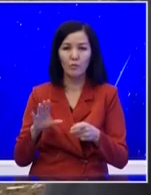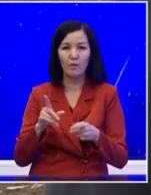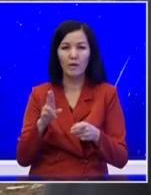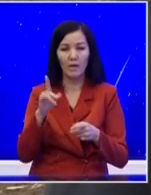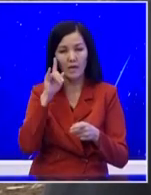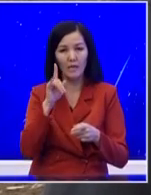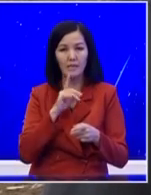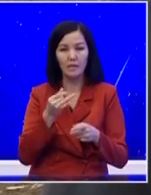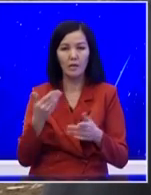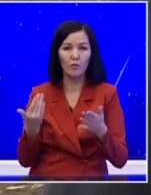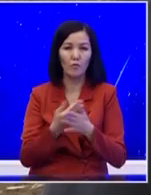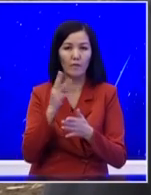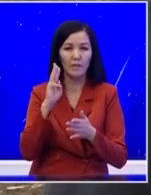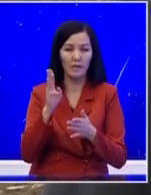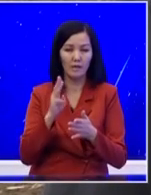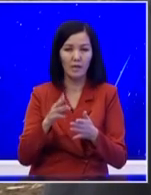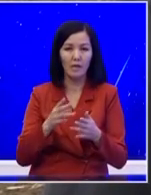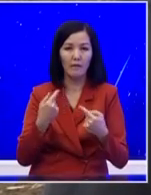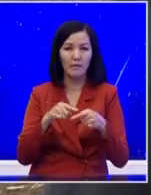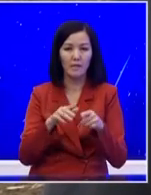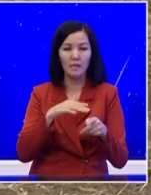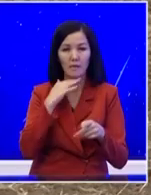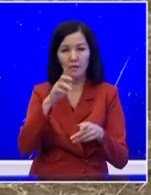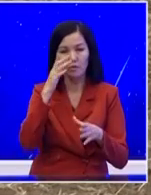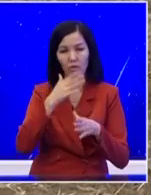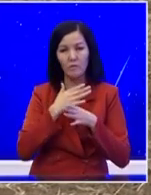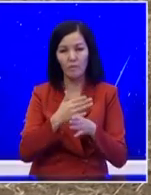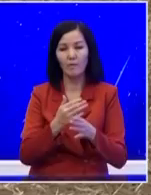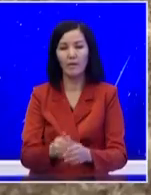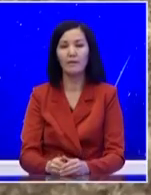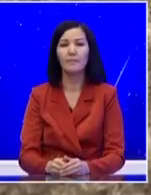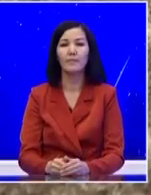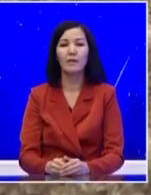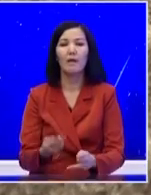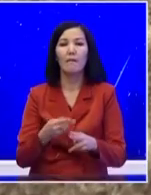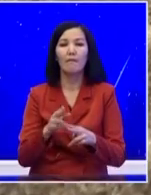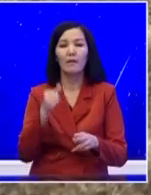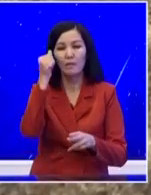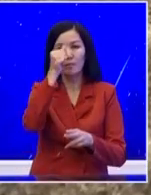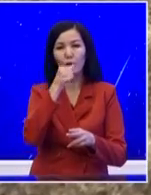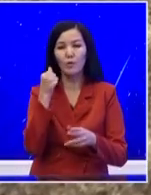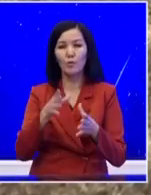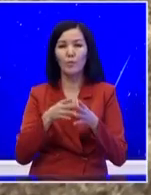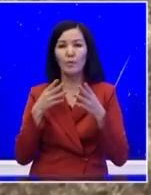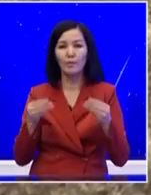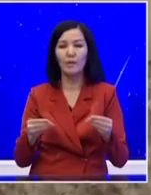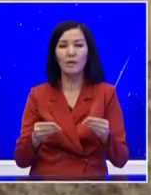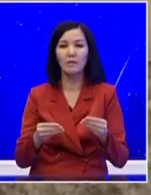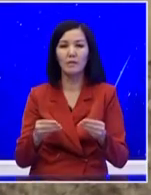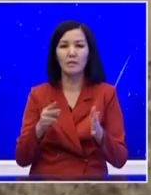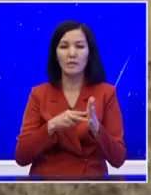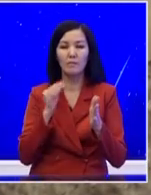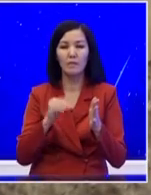закупил 4 новых трактора. Техника в достатке, государство помогает. За текущий сезон крестьяне Кигинского района намерены освоить